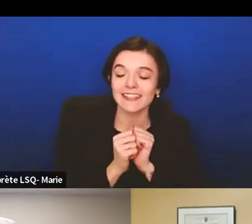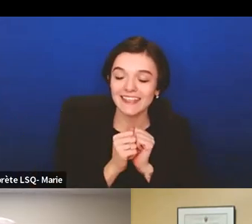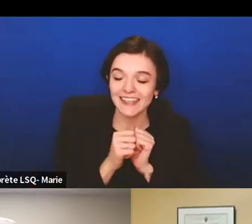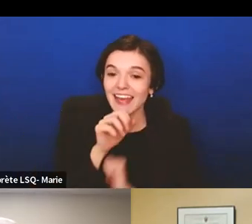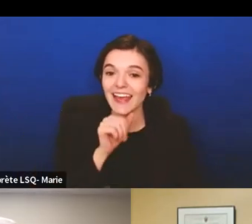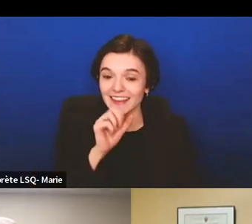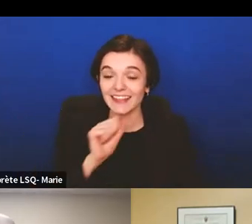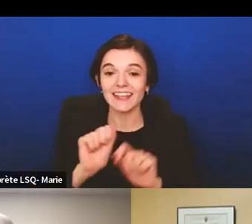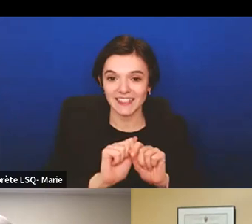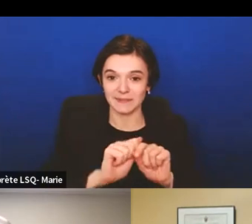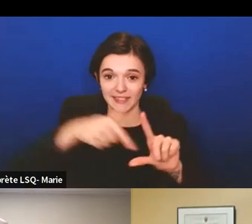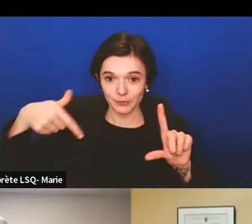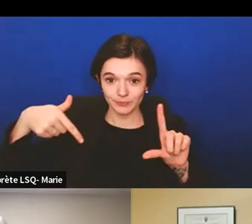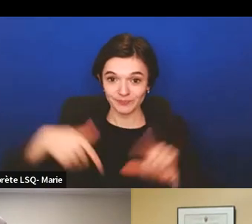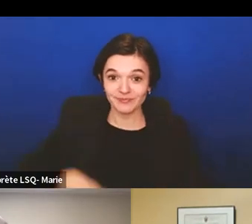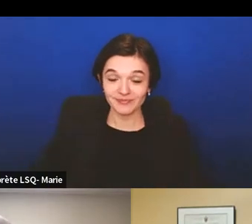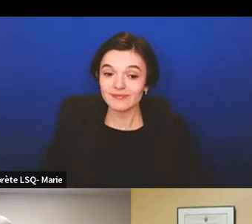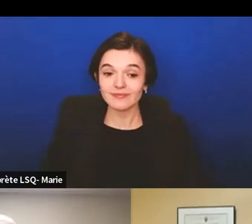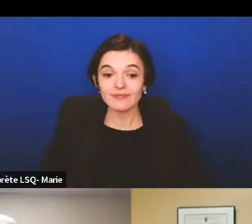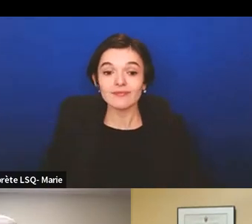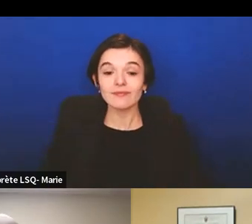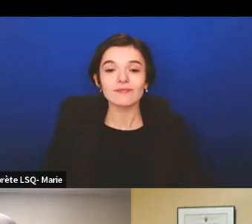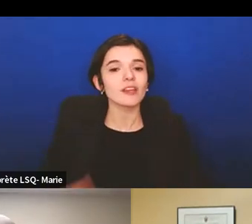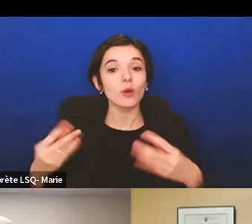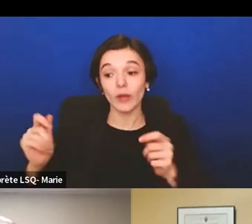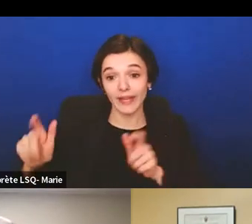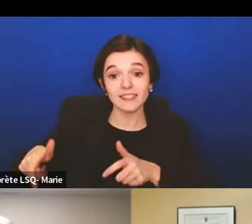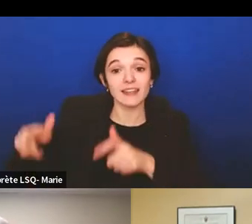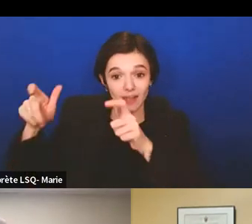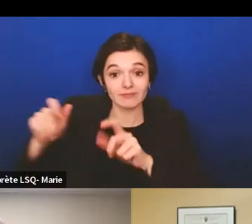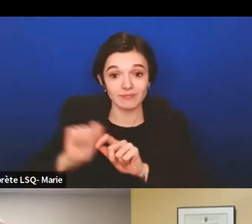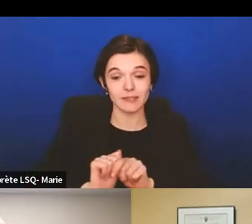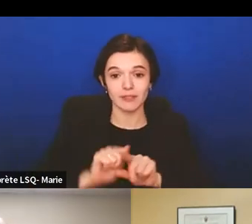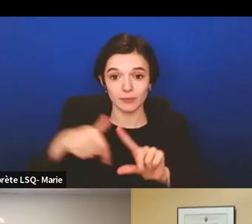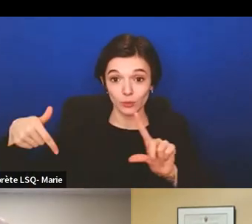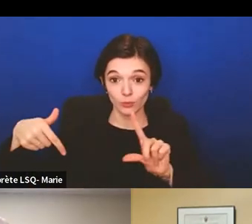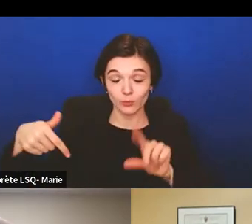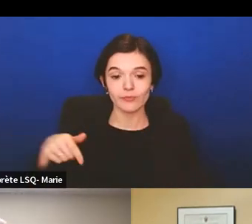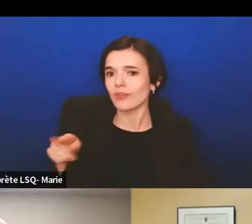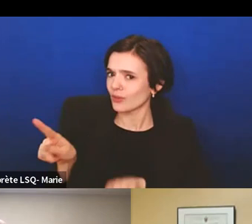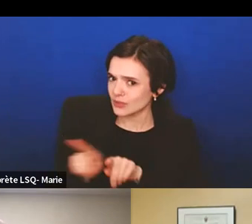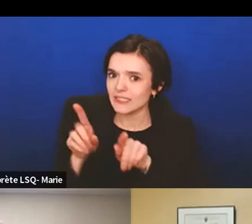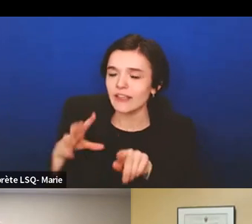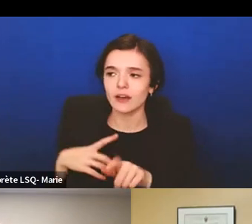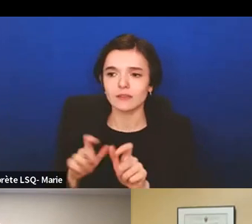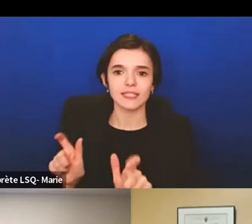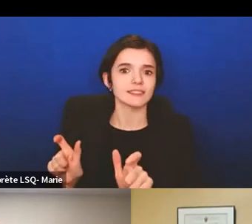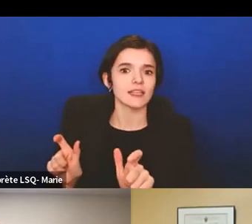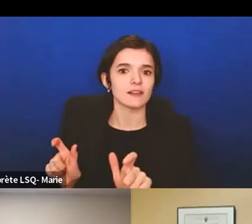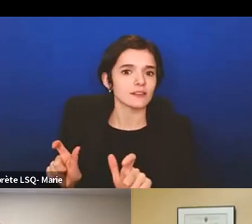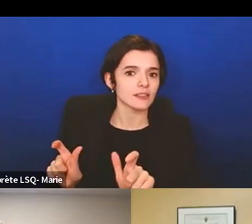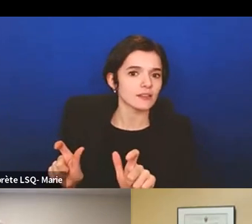aînés LGBTQ dans les résidences, puisque là aussi, on observe très souvent la même réticence